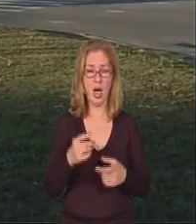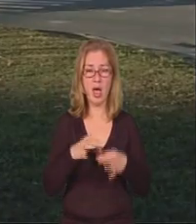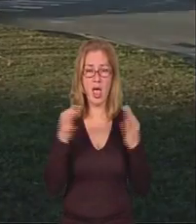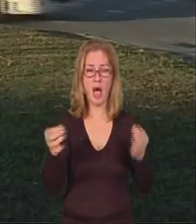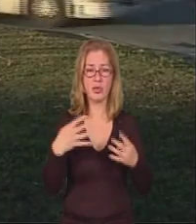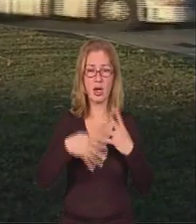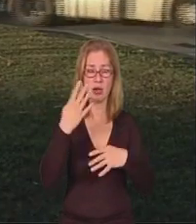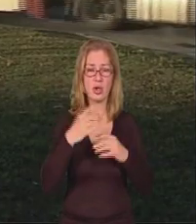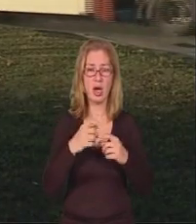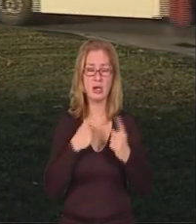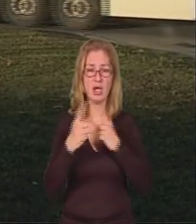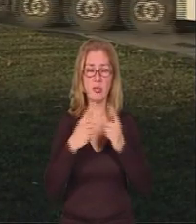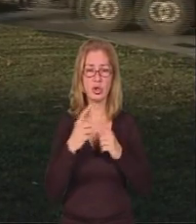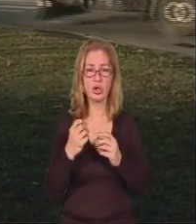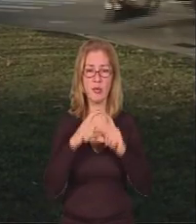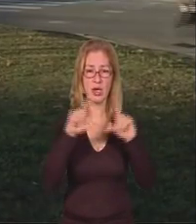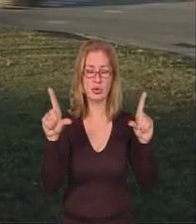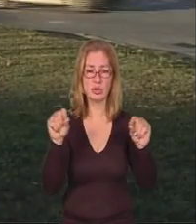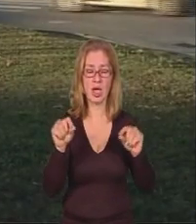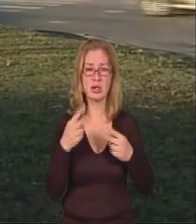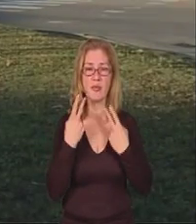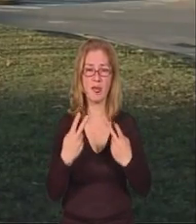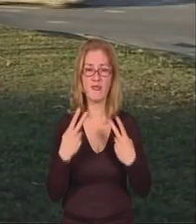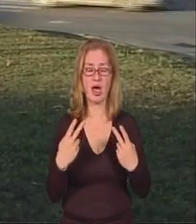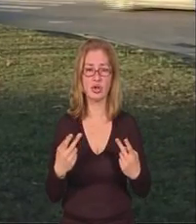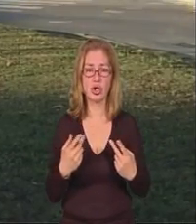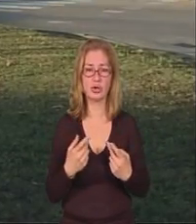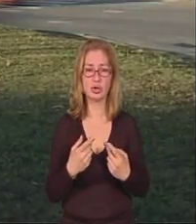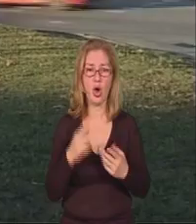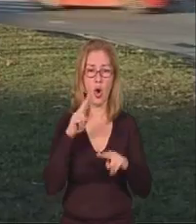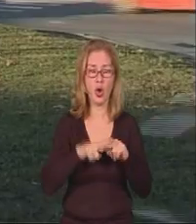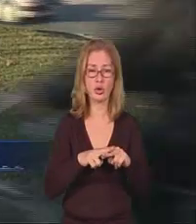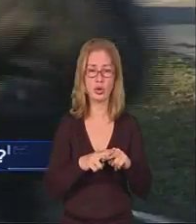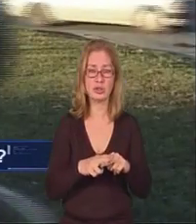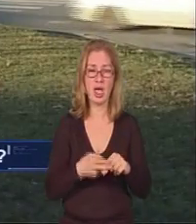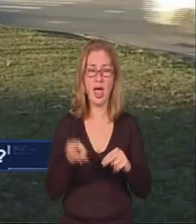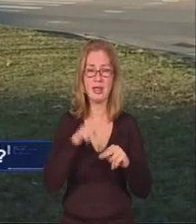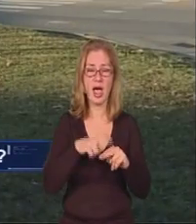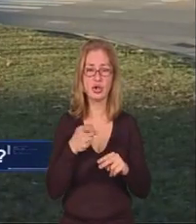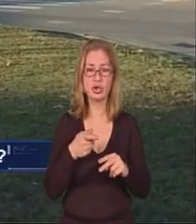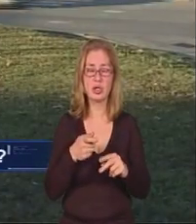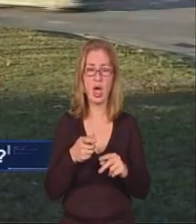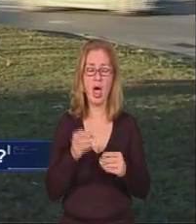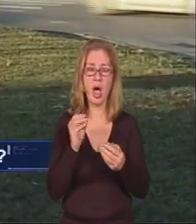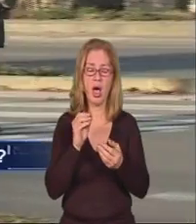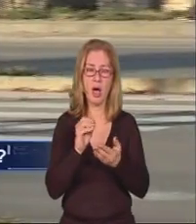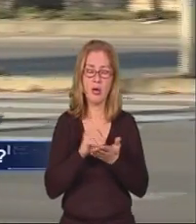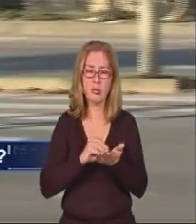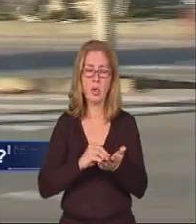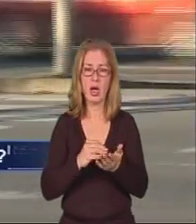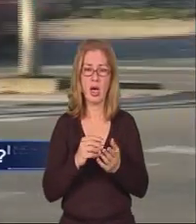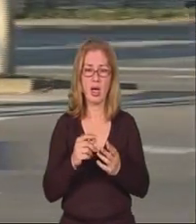Iz javnog gradskog saobraćajnog preduzeća stiže obrazloženje da je prema važećoj odluci o javnom prevozu putnika način naplate usluga